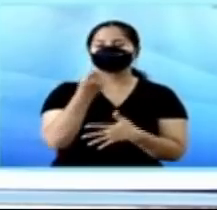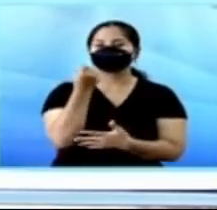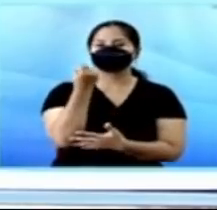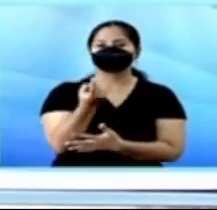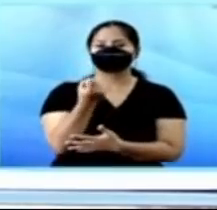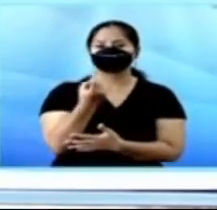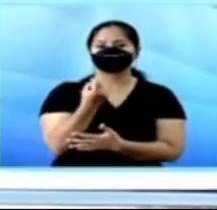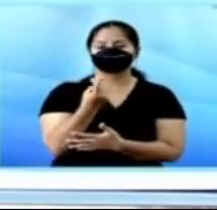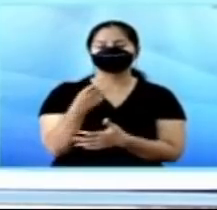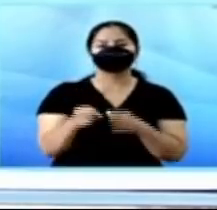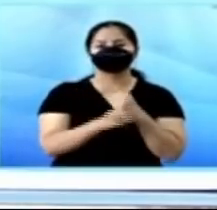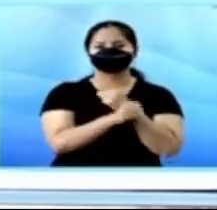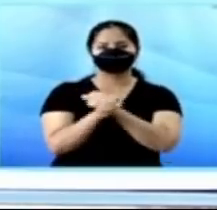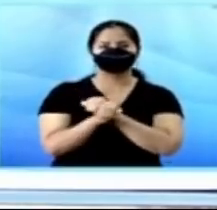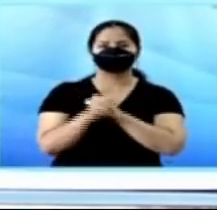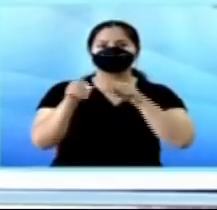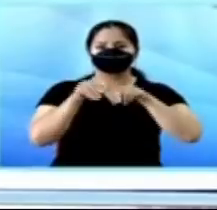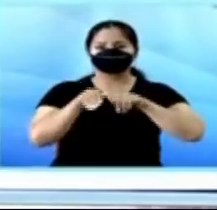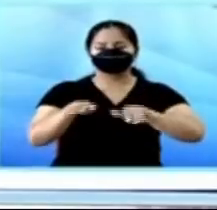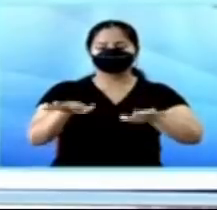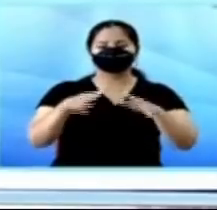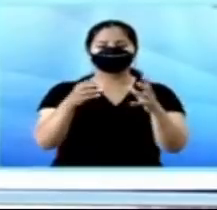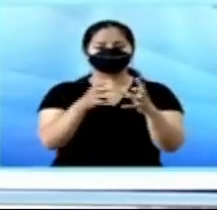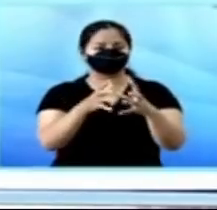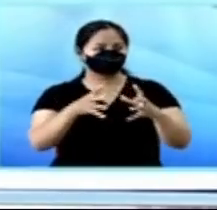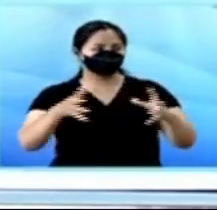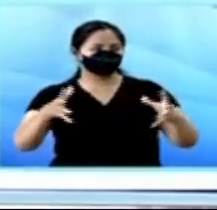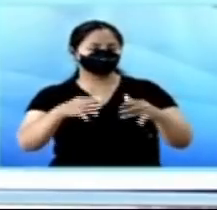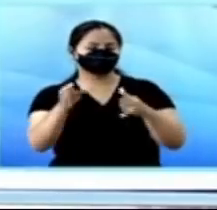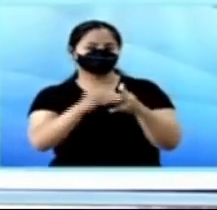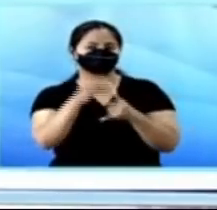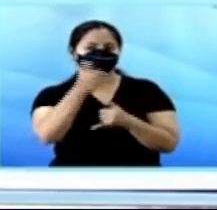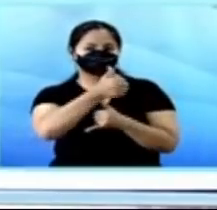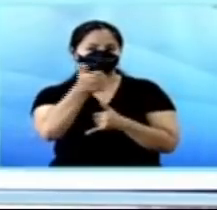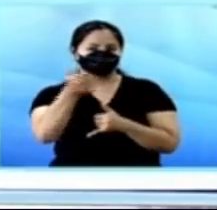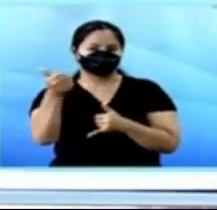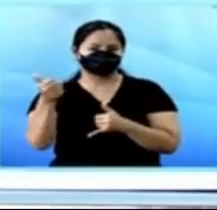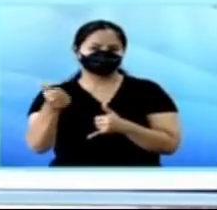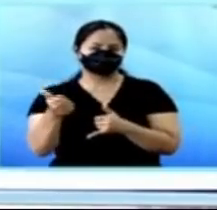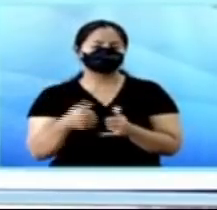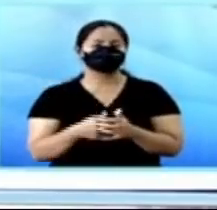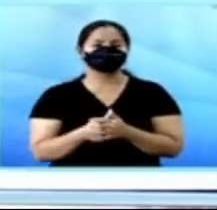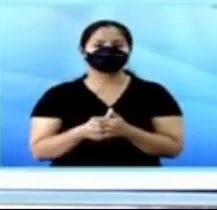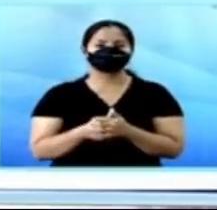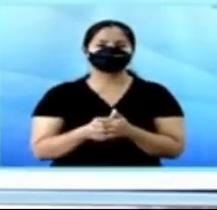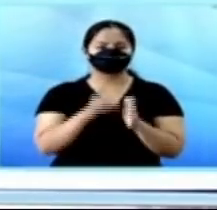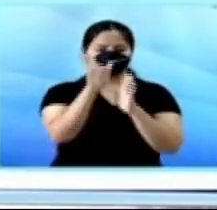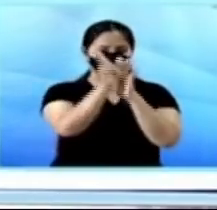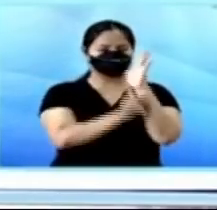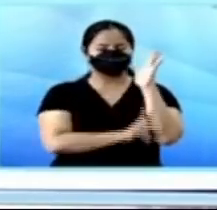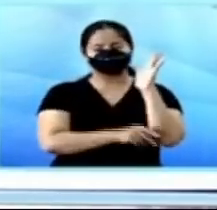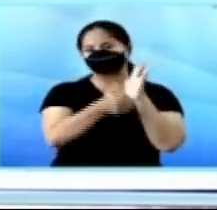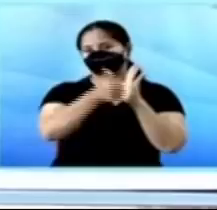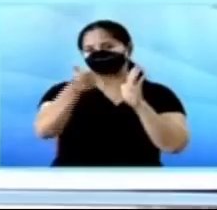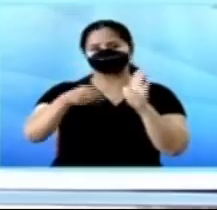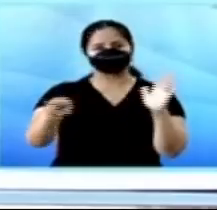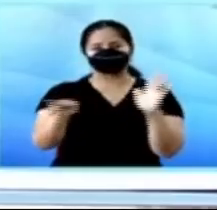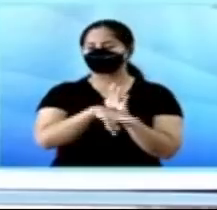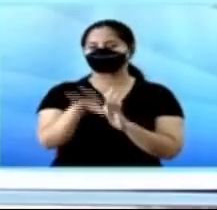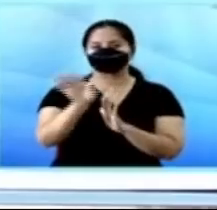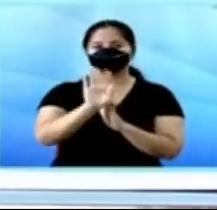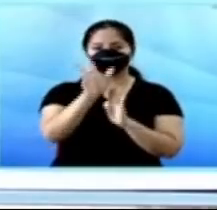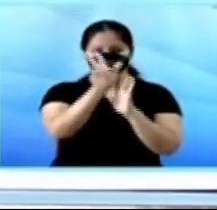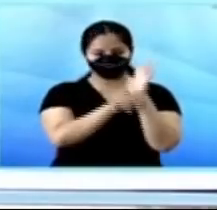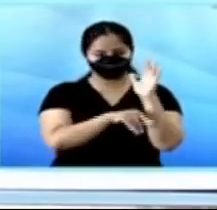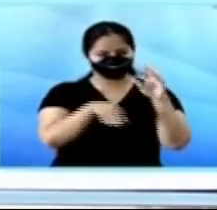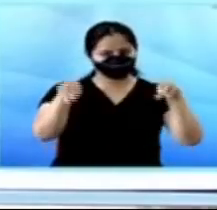เพื่อสกัดกั้นการระบาดบ่ให้ขยายออกสู่วงกว้างและแพร่ออกสู่แขวงอื่นๆโดยเฉพาะเป็นแขวงใกล้